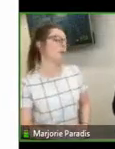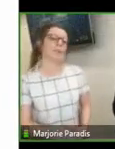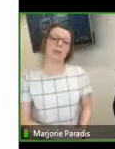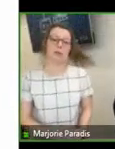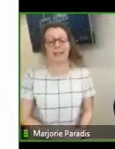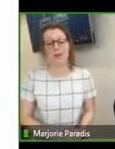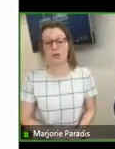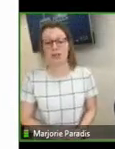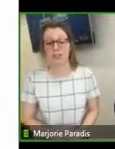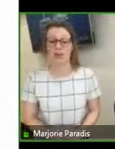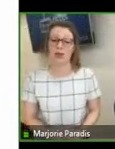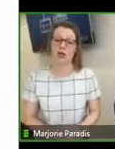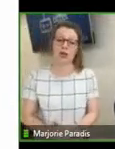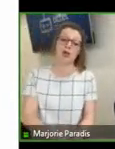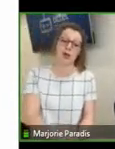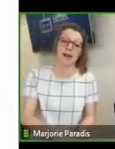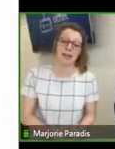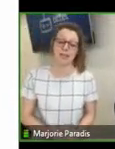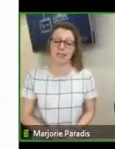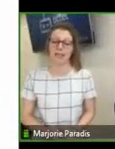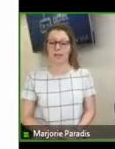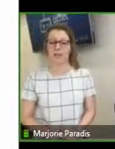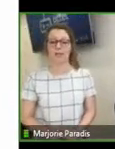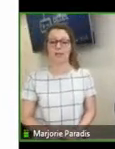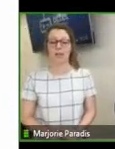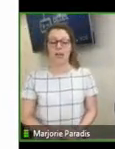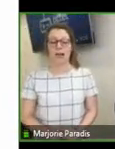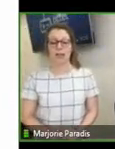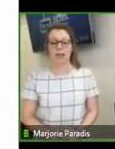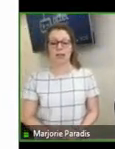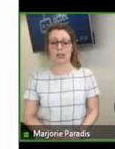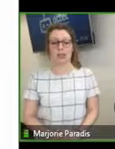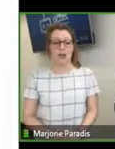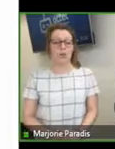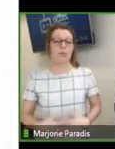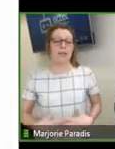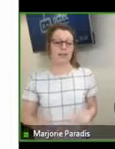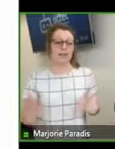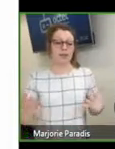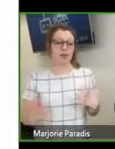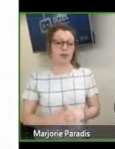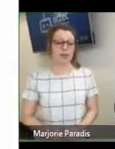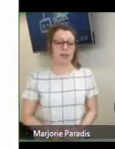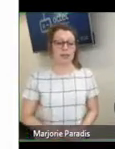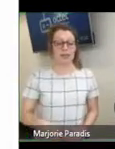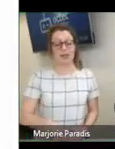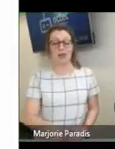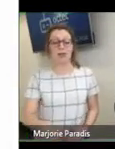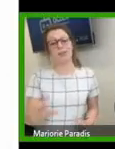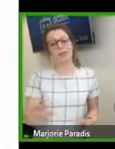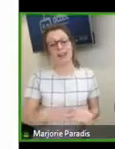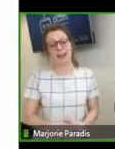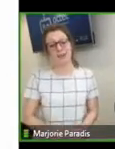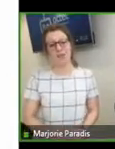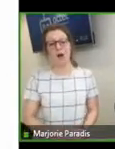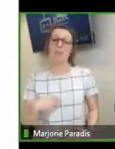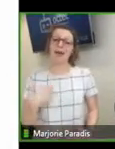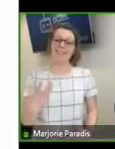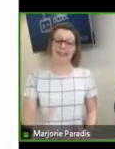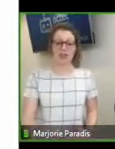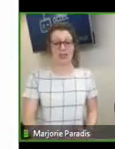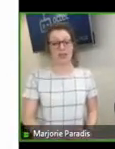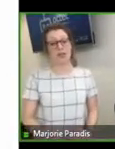le même prénom, finalement, que le Maxime qui s'était fait prendre à l'origine. Puis, ben ça va devenir un espèce, ça va devenir viral, finalement. On